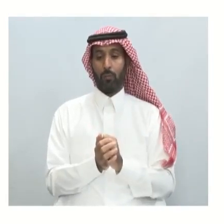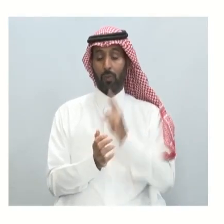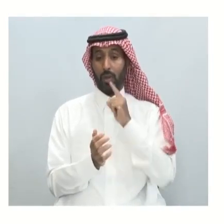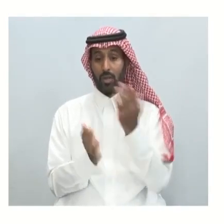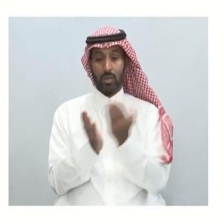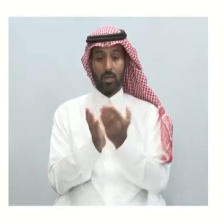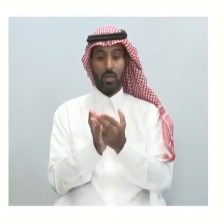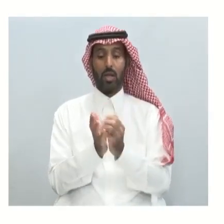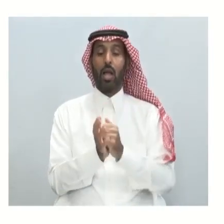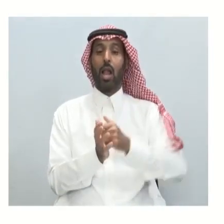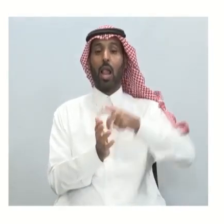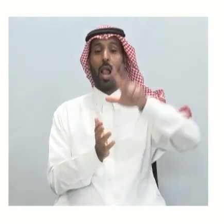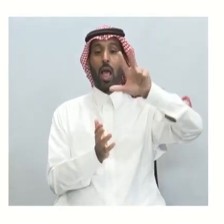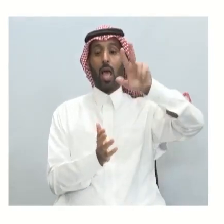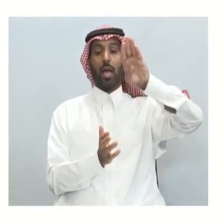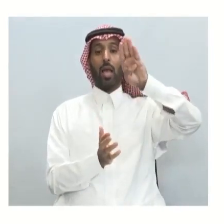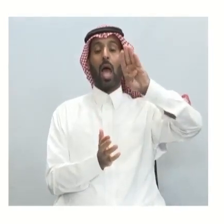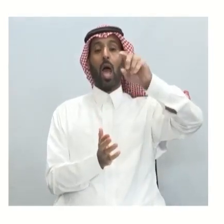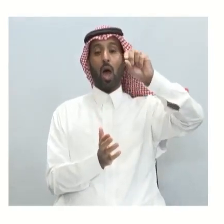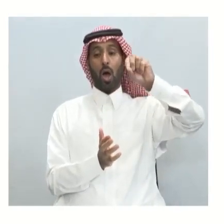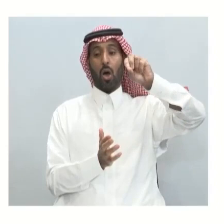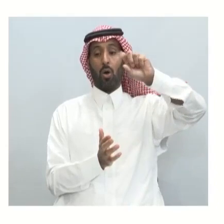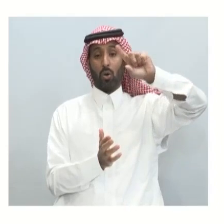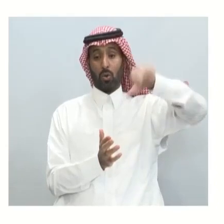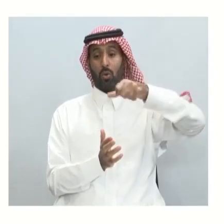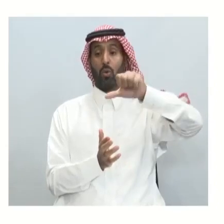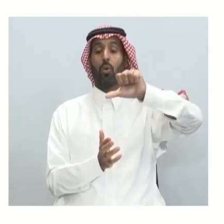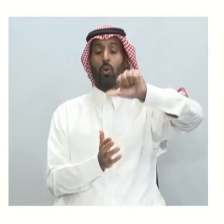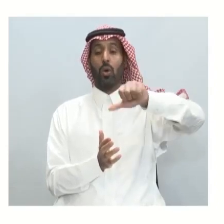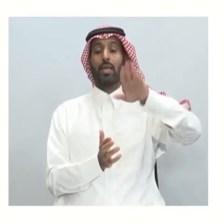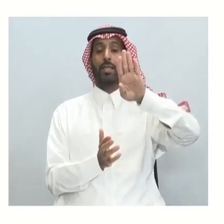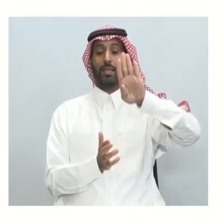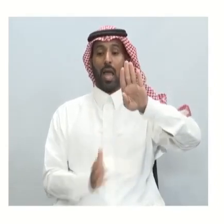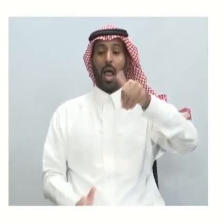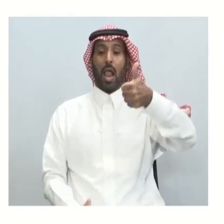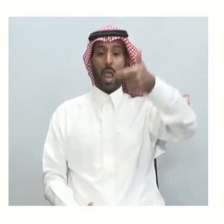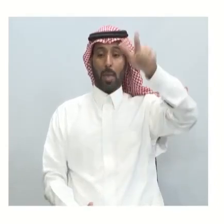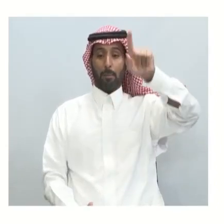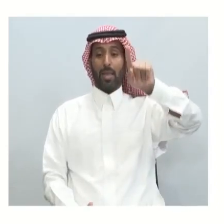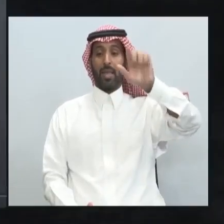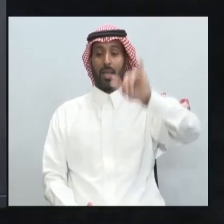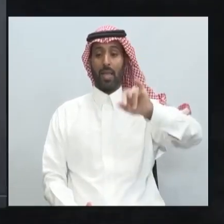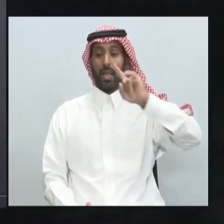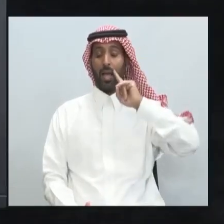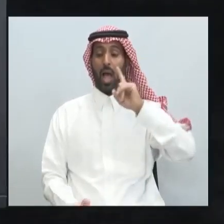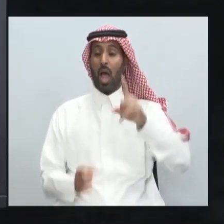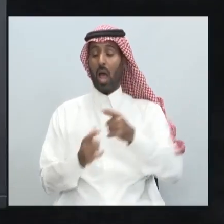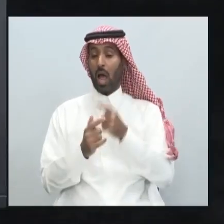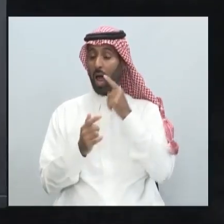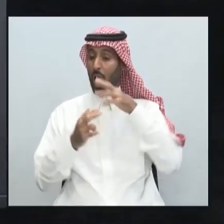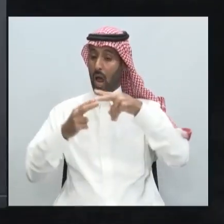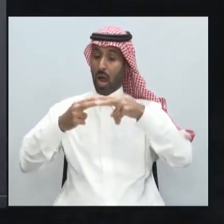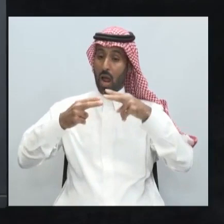درسنا بعنوان الكهروسالبيه والقطبيه سناخذ فيه الميل الالكتروني والكهرو سالبيه وخواص